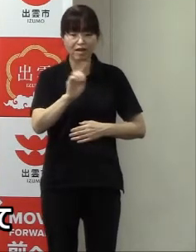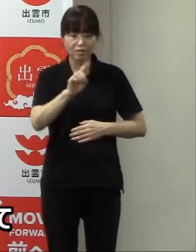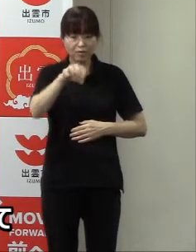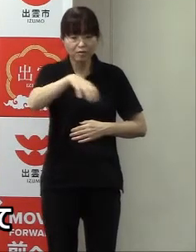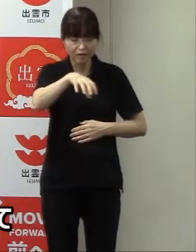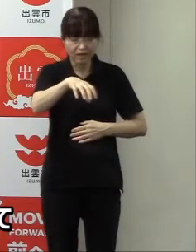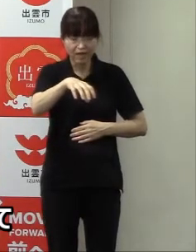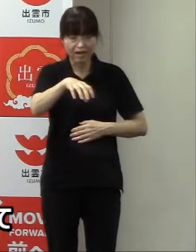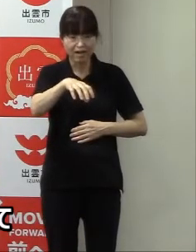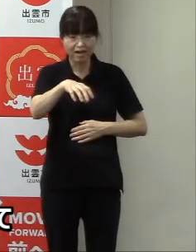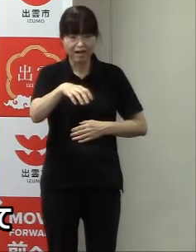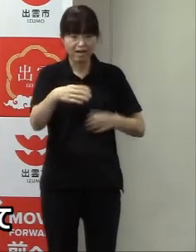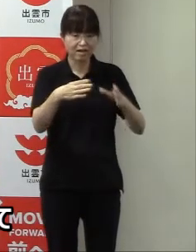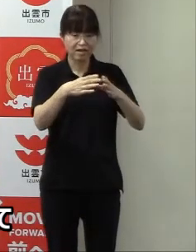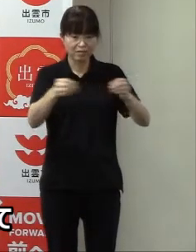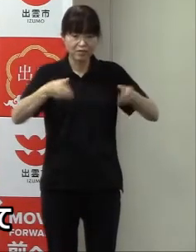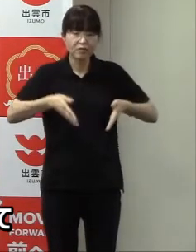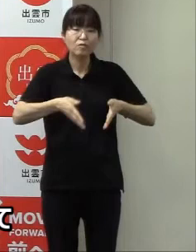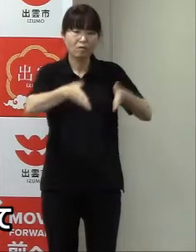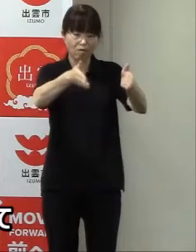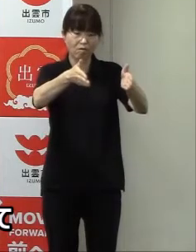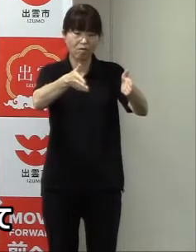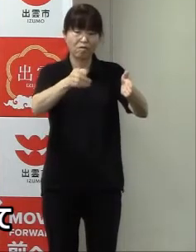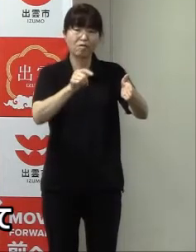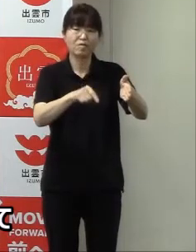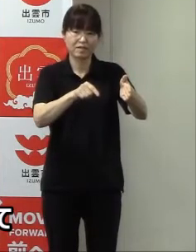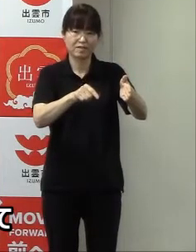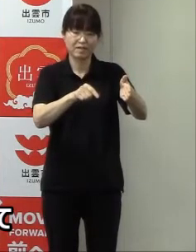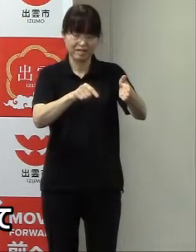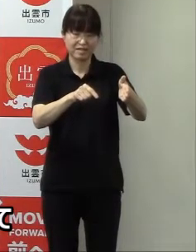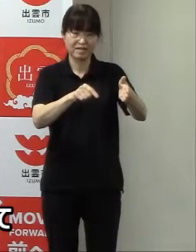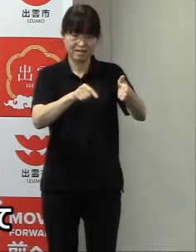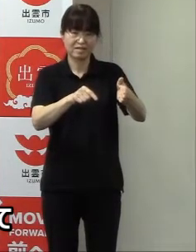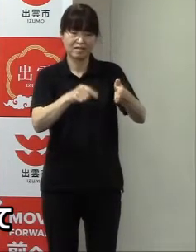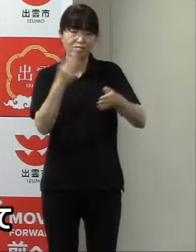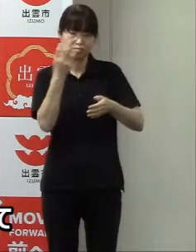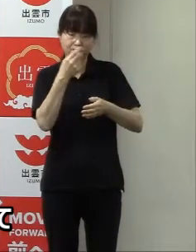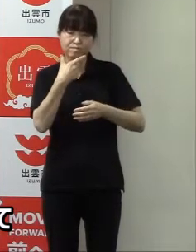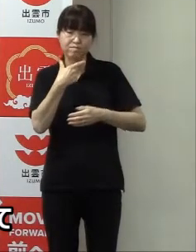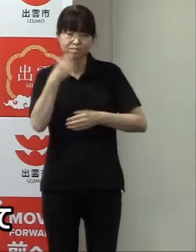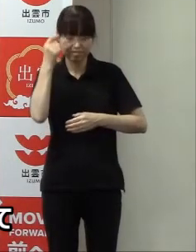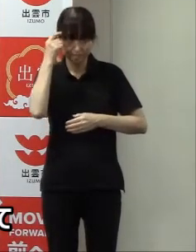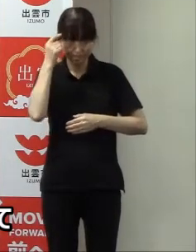国道のことなんで、紹介等々またしていくことがあろうかなと